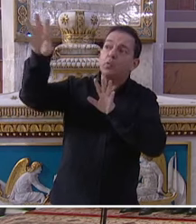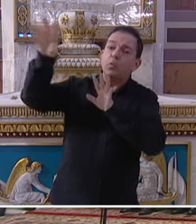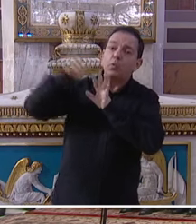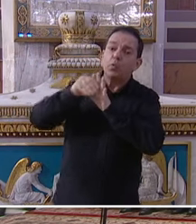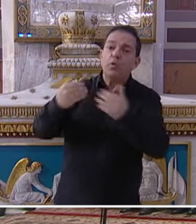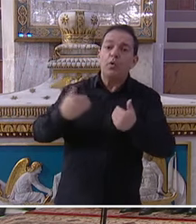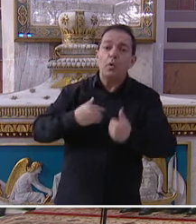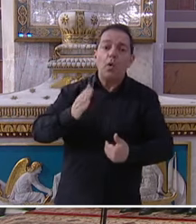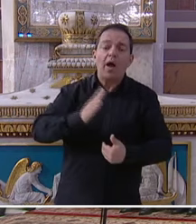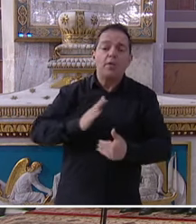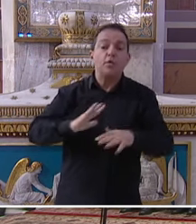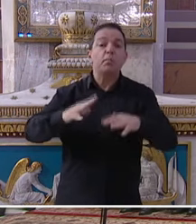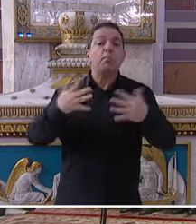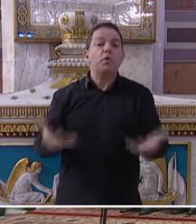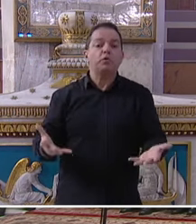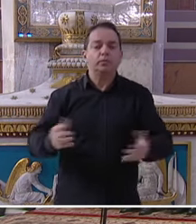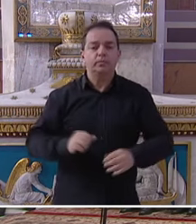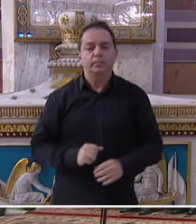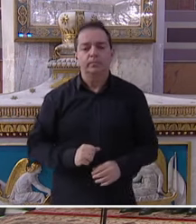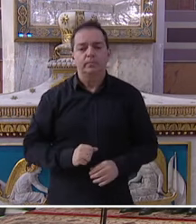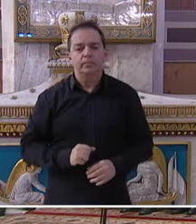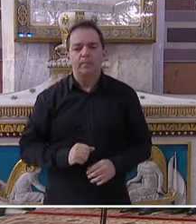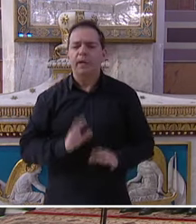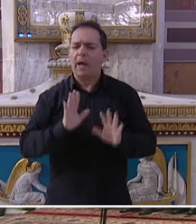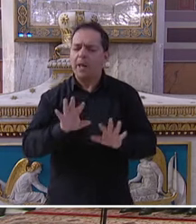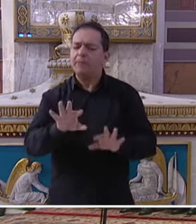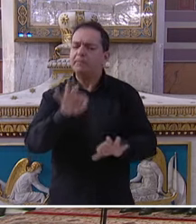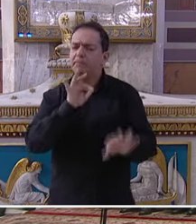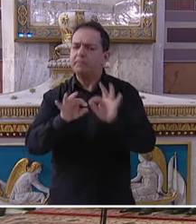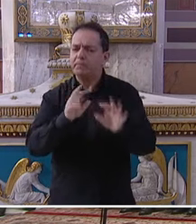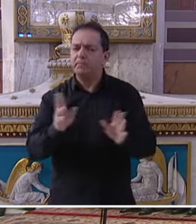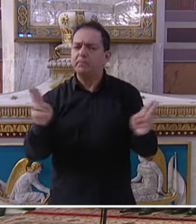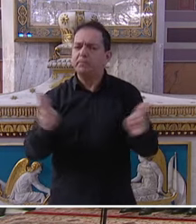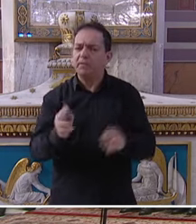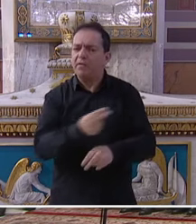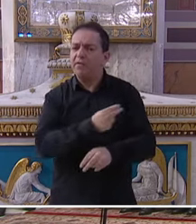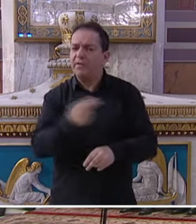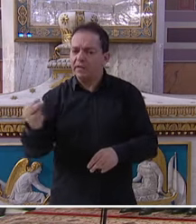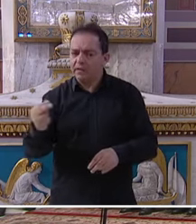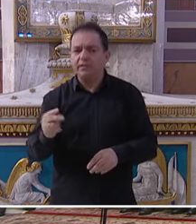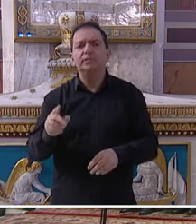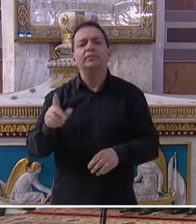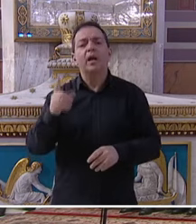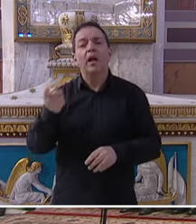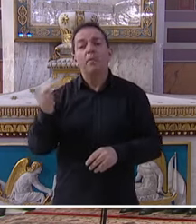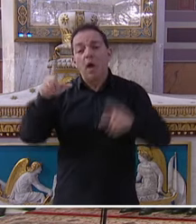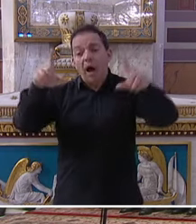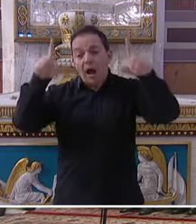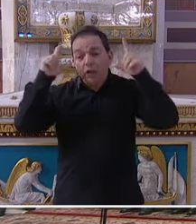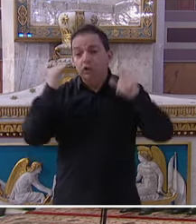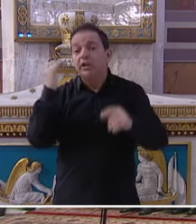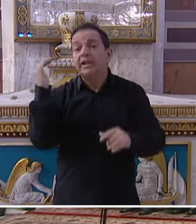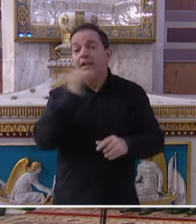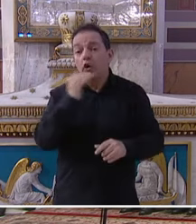άνθρωπο. Θα μπορούσαμε όμως με μία φράση από τον Άγιο Γρηγόριο